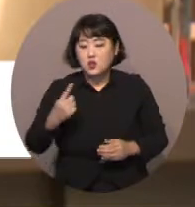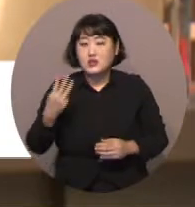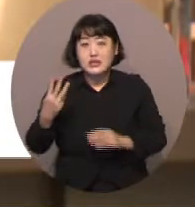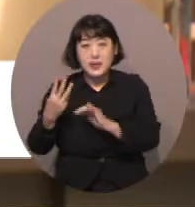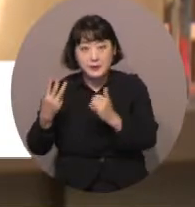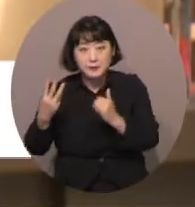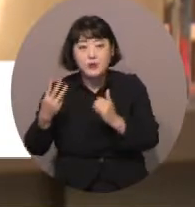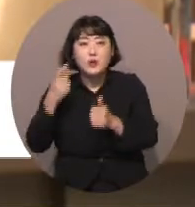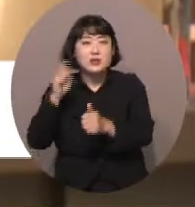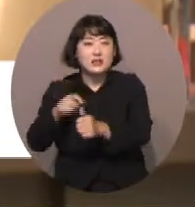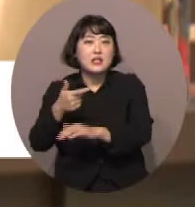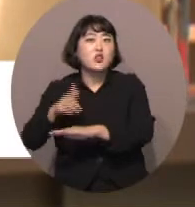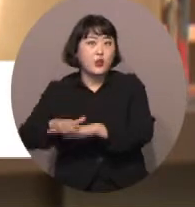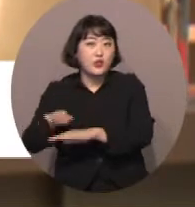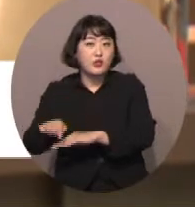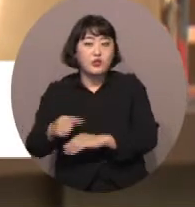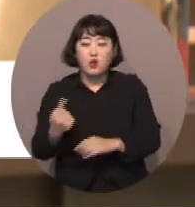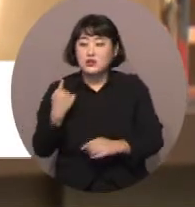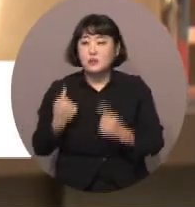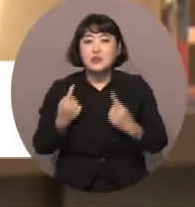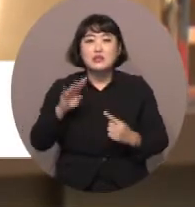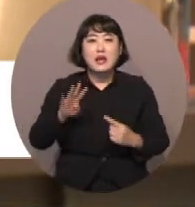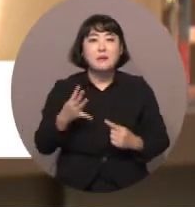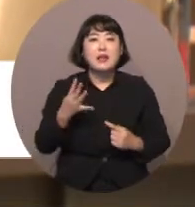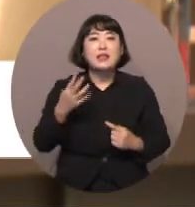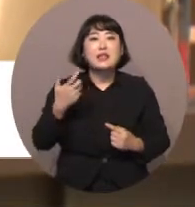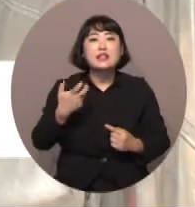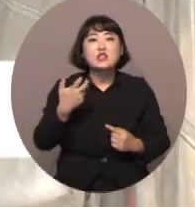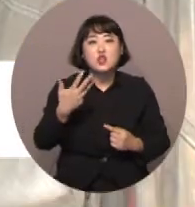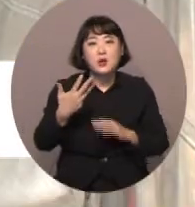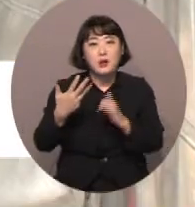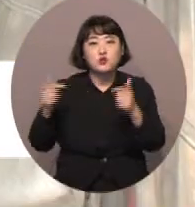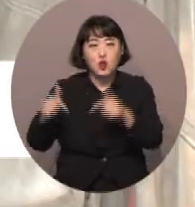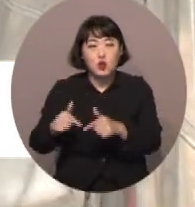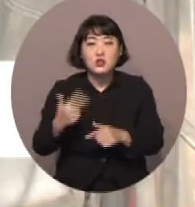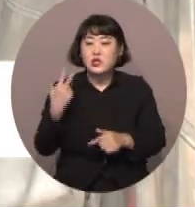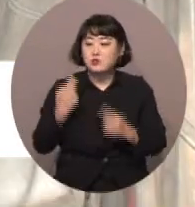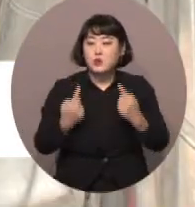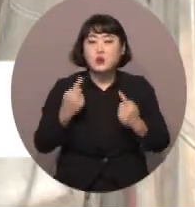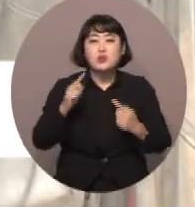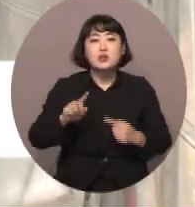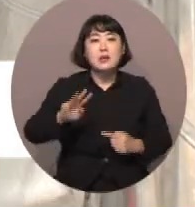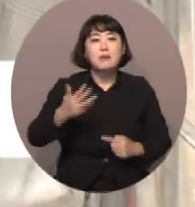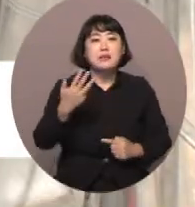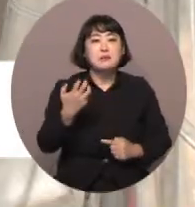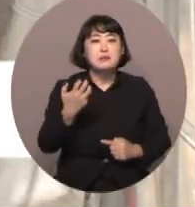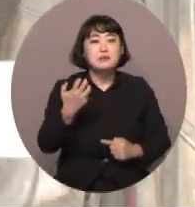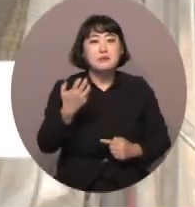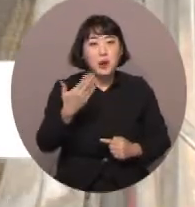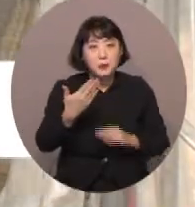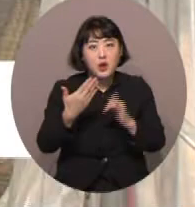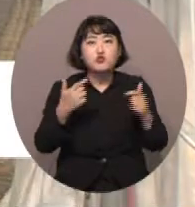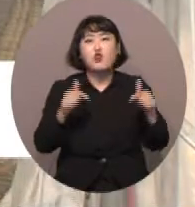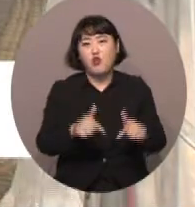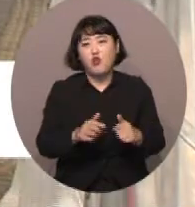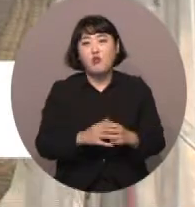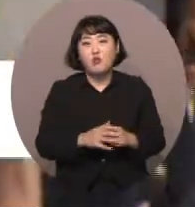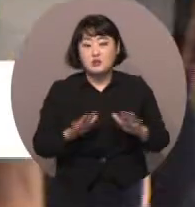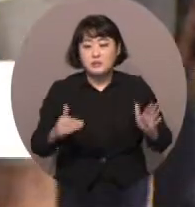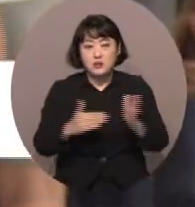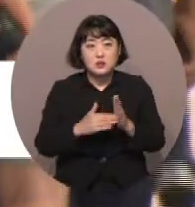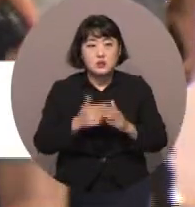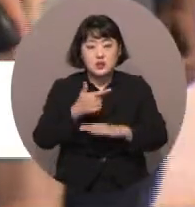3명이 확진됐는데 하루 전보다 400일은 8명 일주일 전보다 1300 39명 줄었고 지금까지